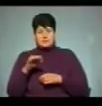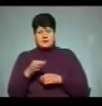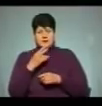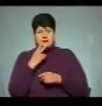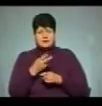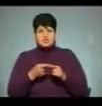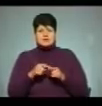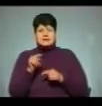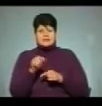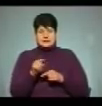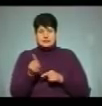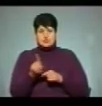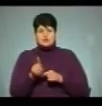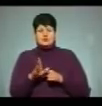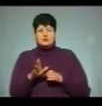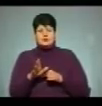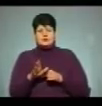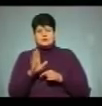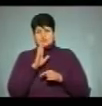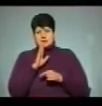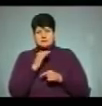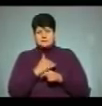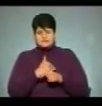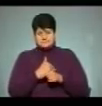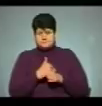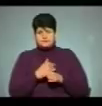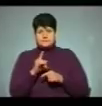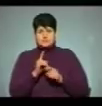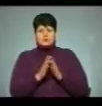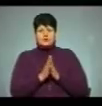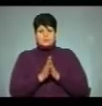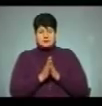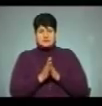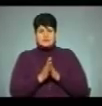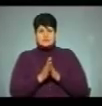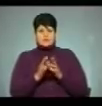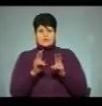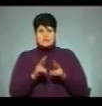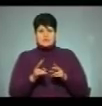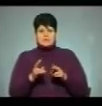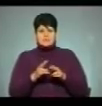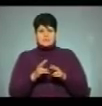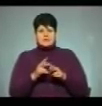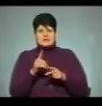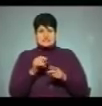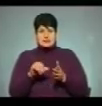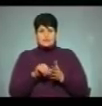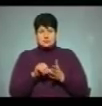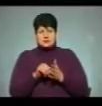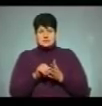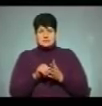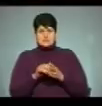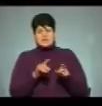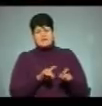те, що потерпіла виявила бажання, щоб клопотання здалося за участі її захисника, я прошу задоволити це клопотання і вкласти